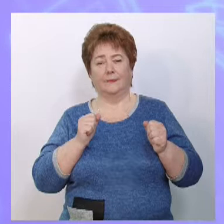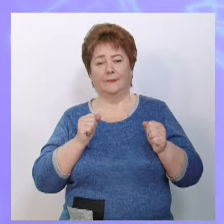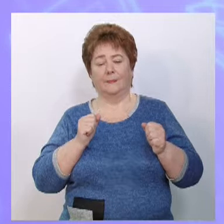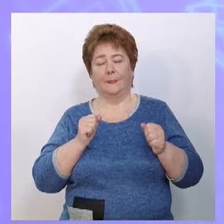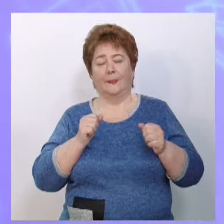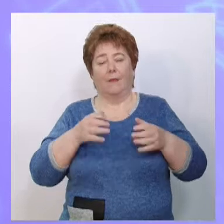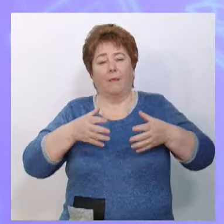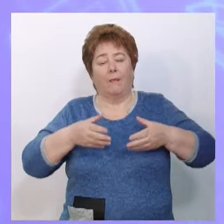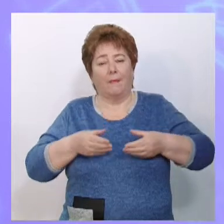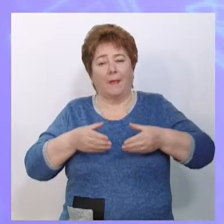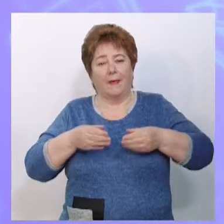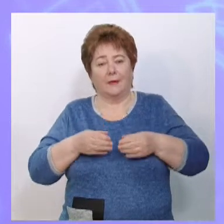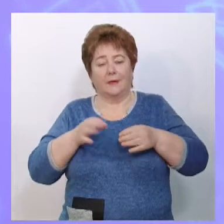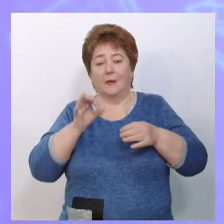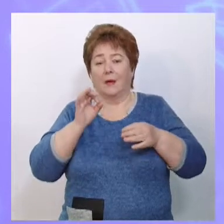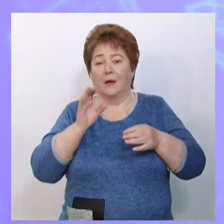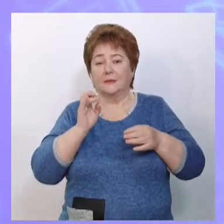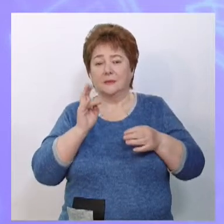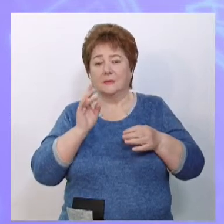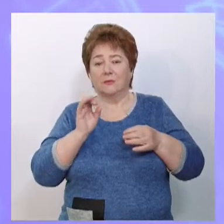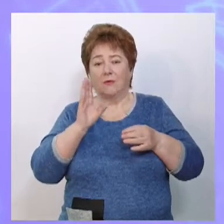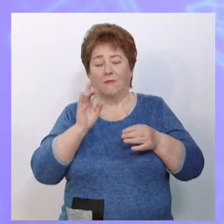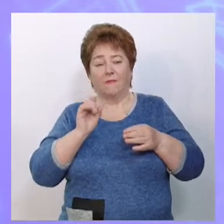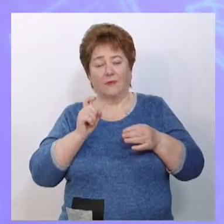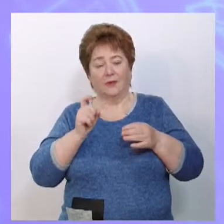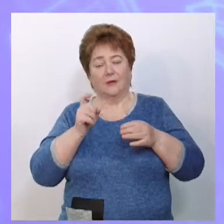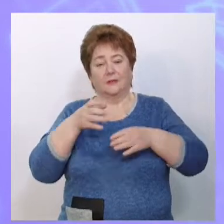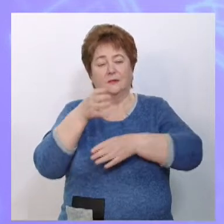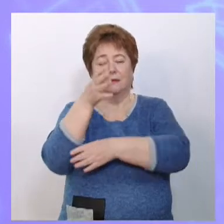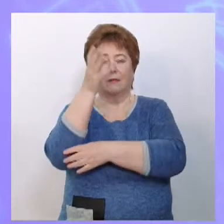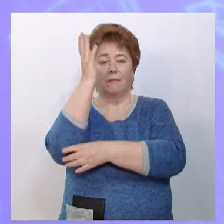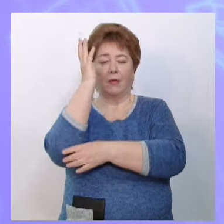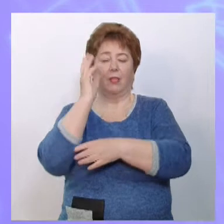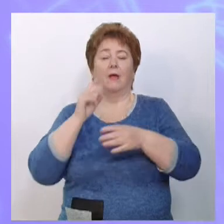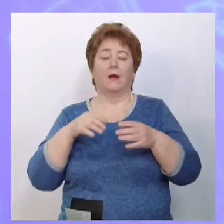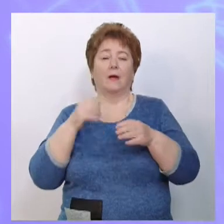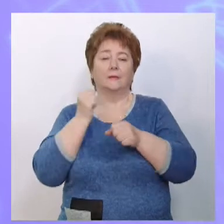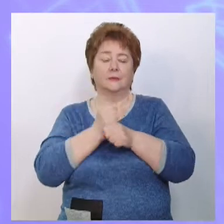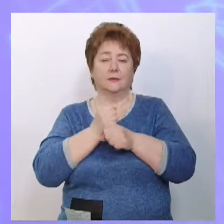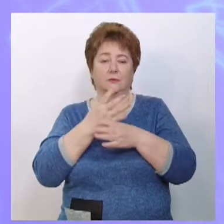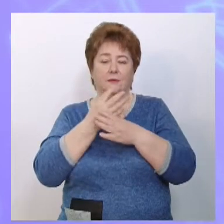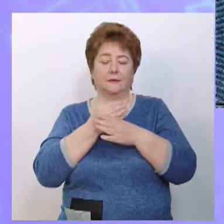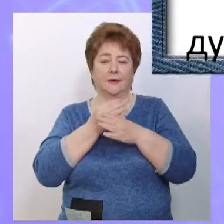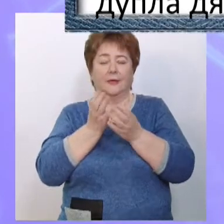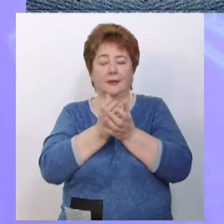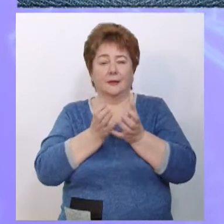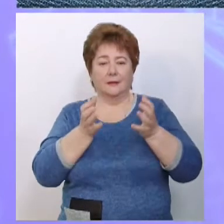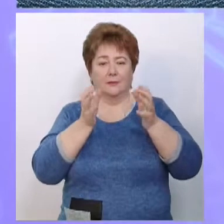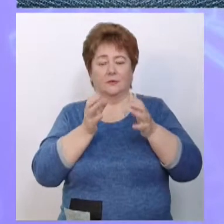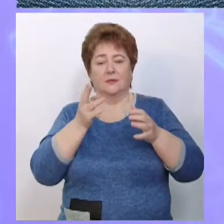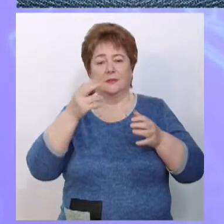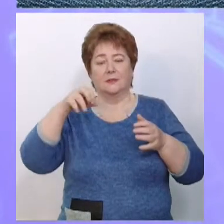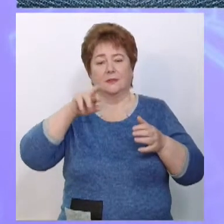В мягких осиновых стволах устраивают свои дупла дятлы.